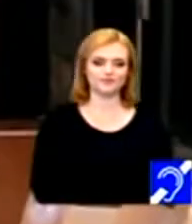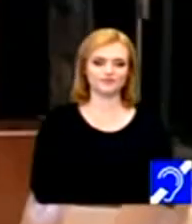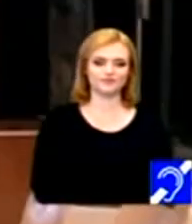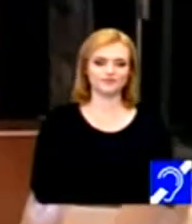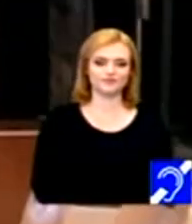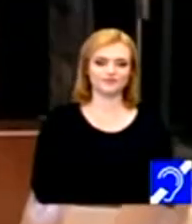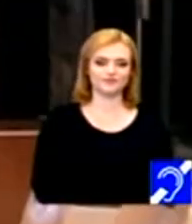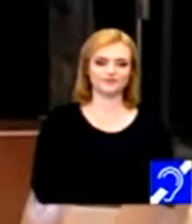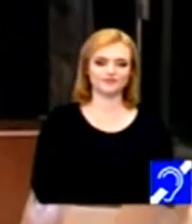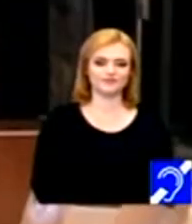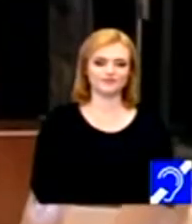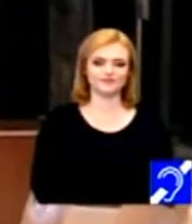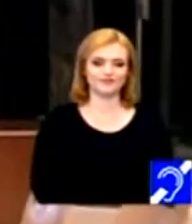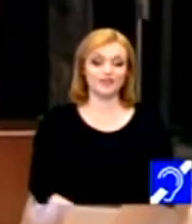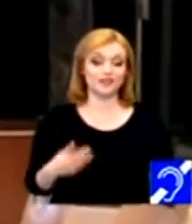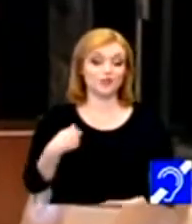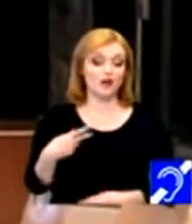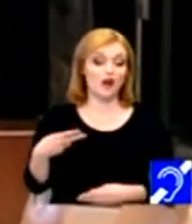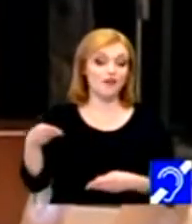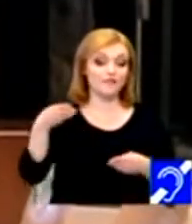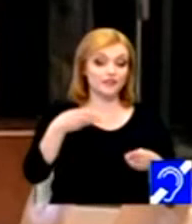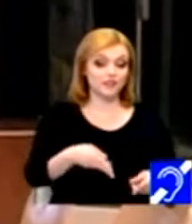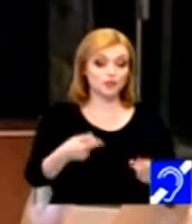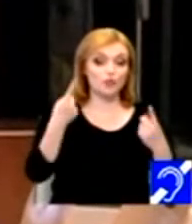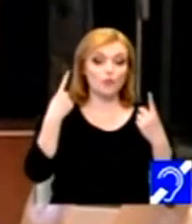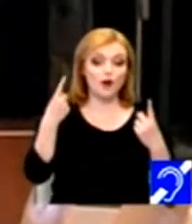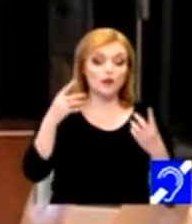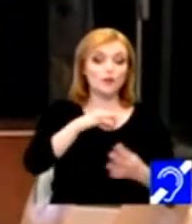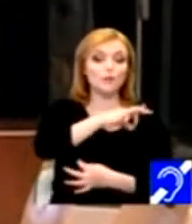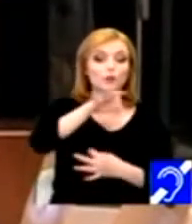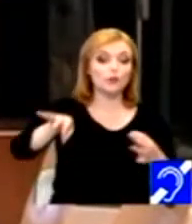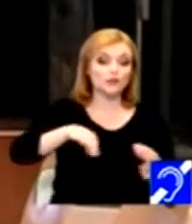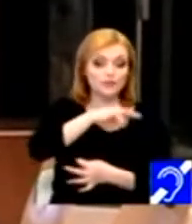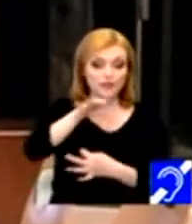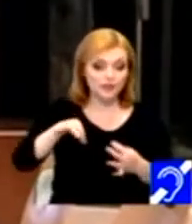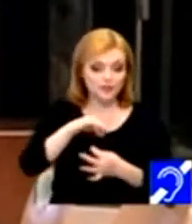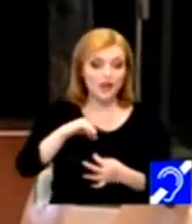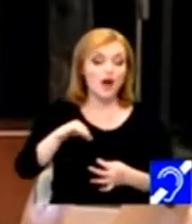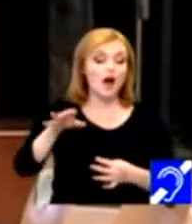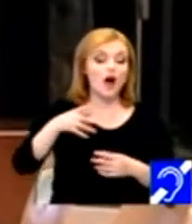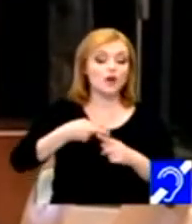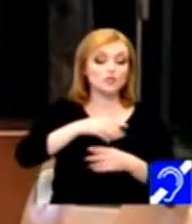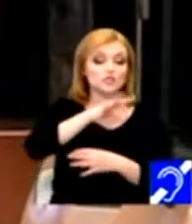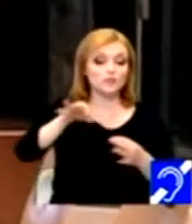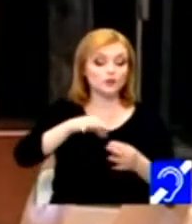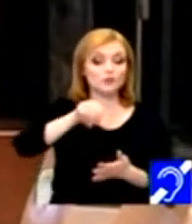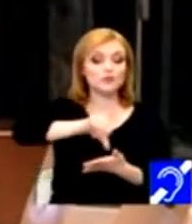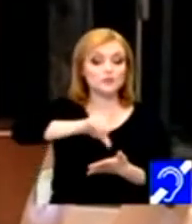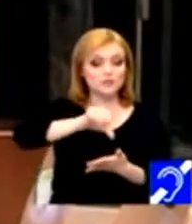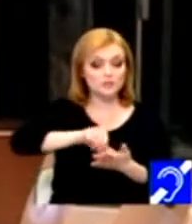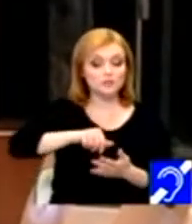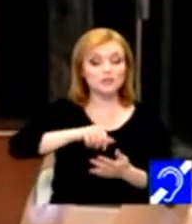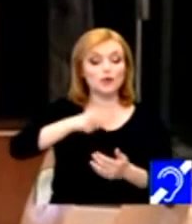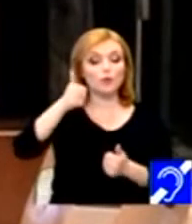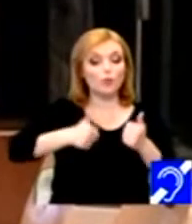Shirley. Am venit cu un mare proiect care va fi la Jocurile Culturale Olimpice anul viitor. E un proiect la care lucrăm de 3